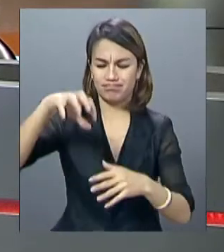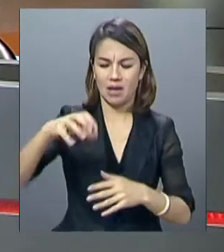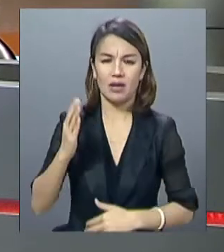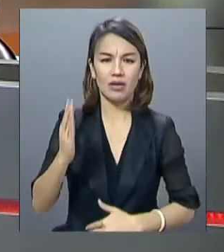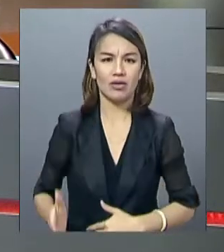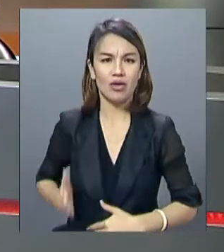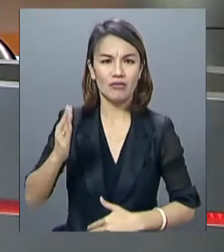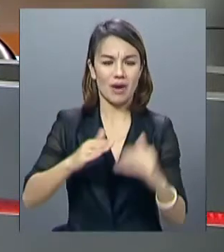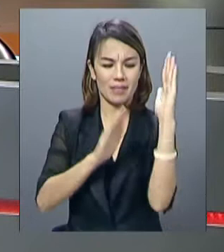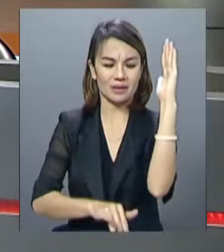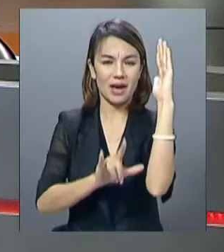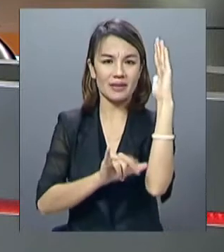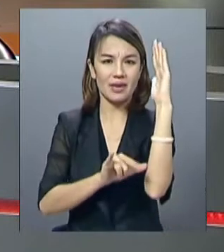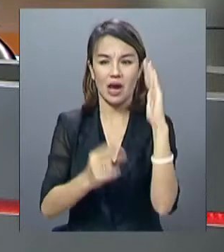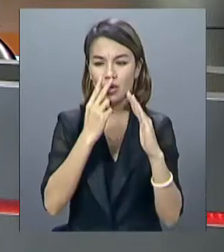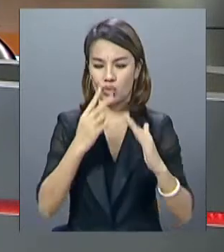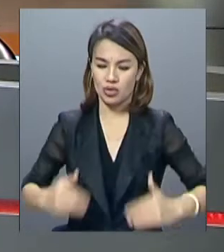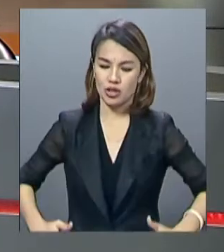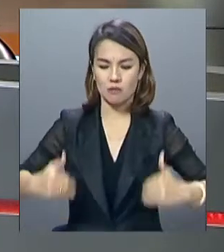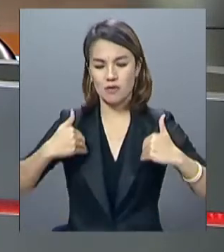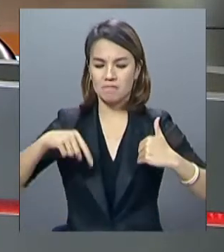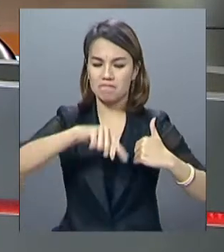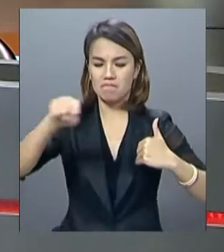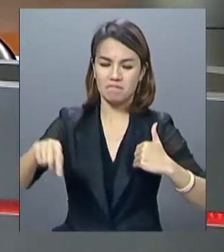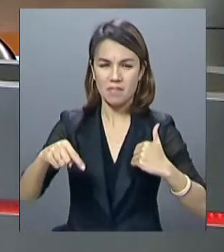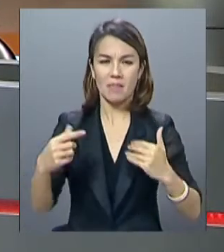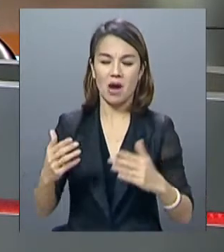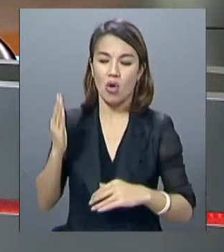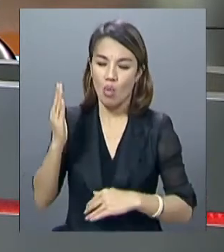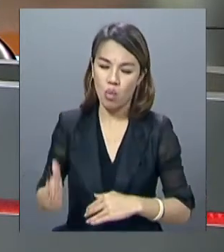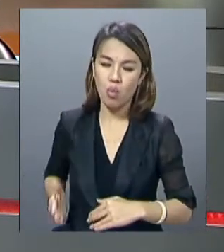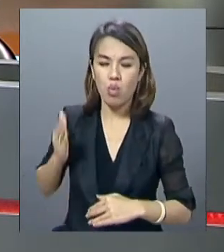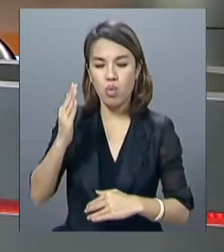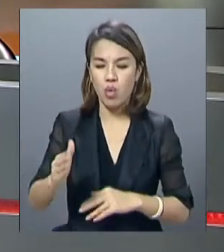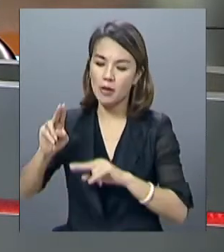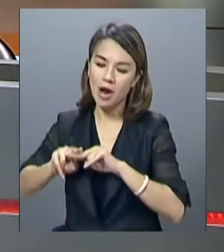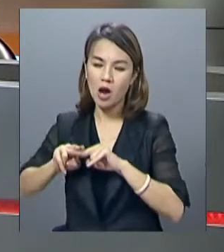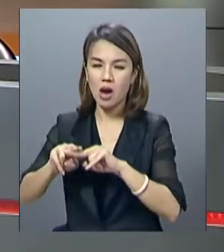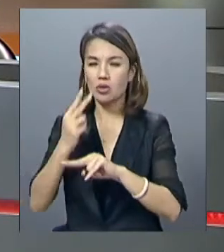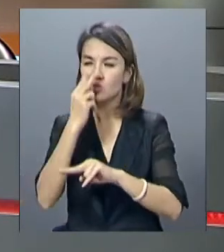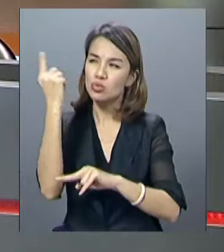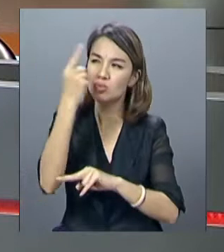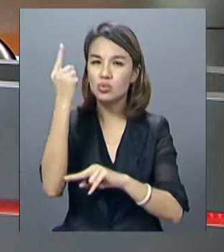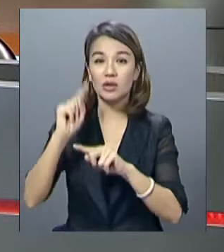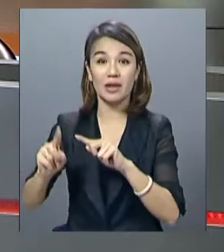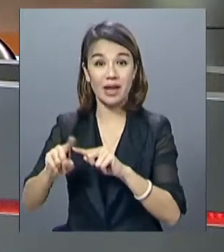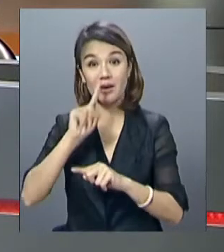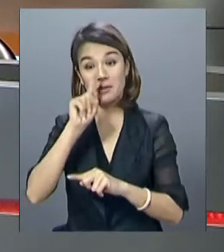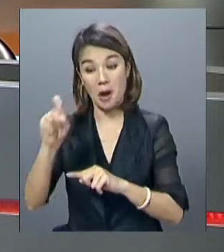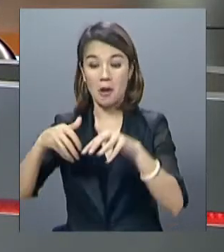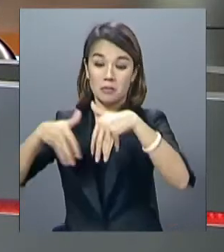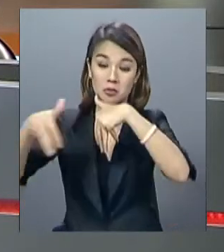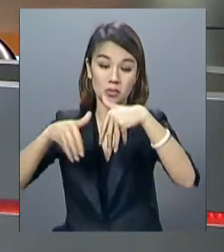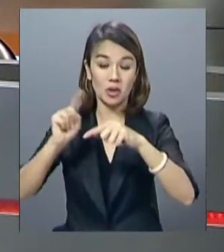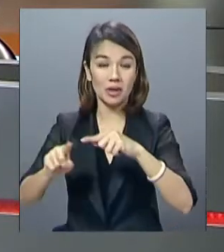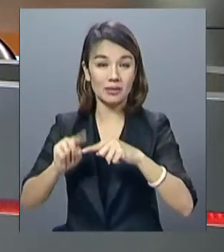เสน่ห์และก็วิถีชีวิตของผู้คนนะคะที่เลือกเดินทางโดยรถไฟพร้อมกับสำรวจความคิดเห็นของผู้คนทั้งในและนอกพื้นที่